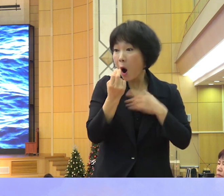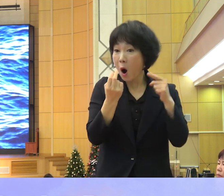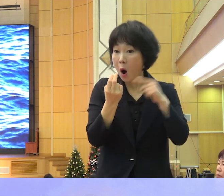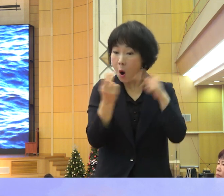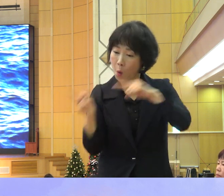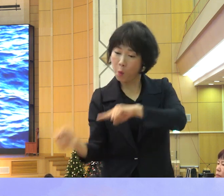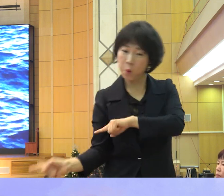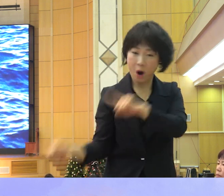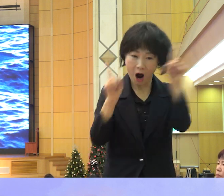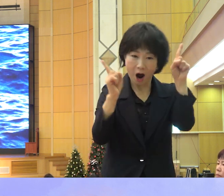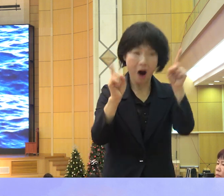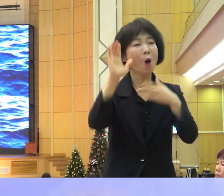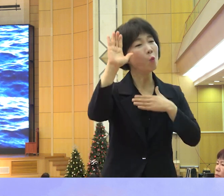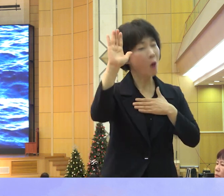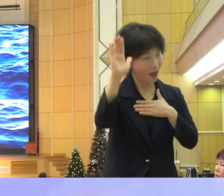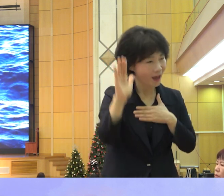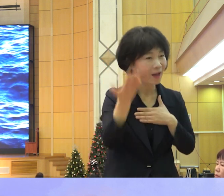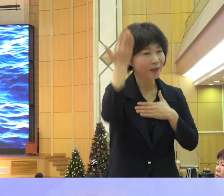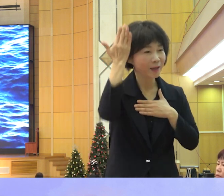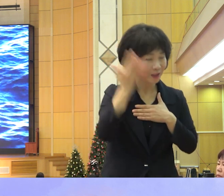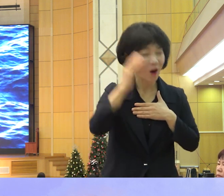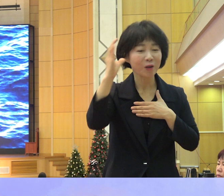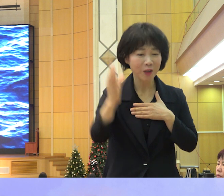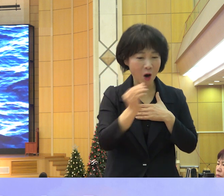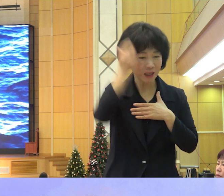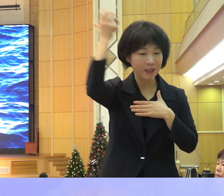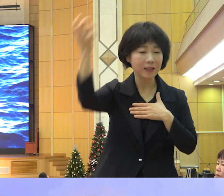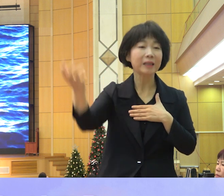생명 소생케 됨은